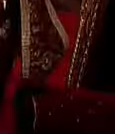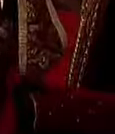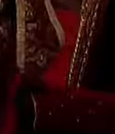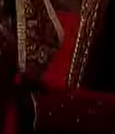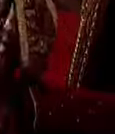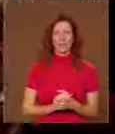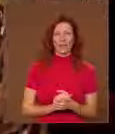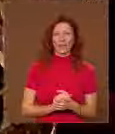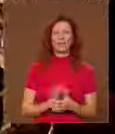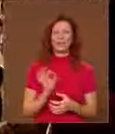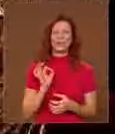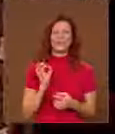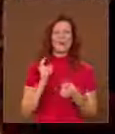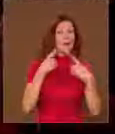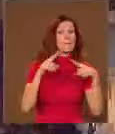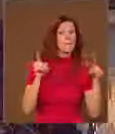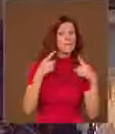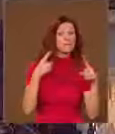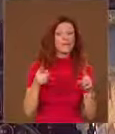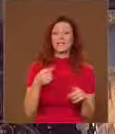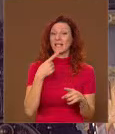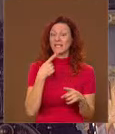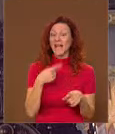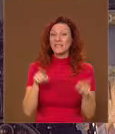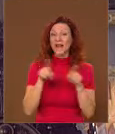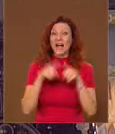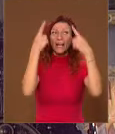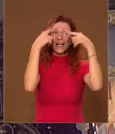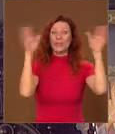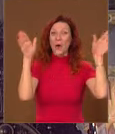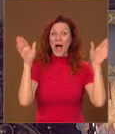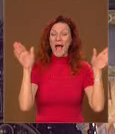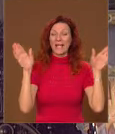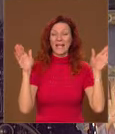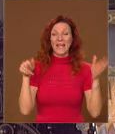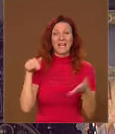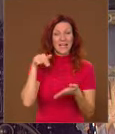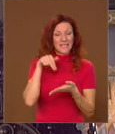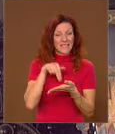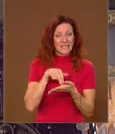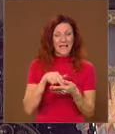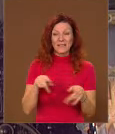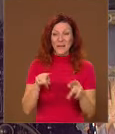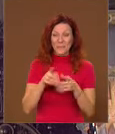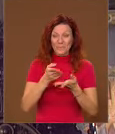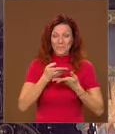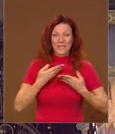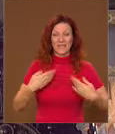Това песнопение се казва: като херовими да застанем и ние в